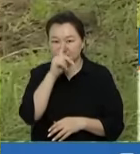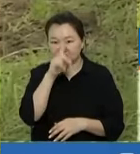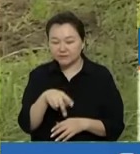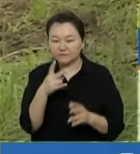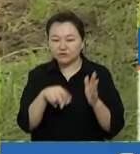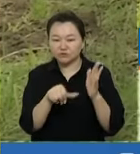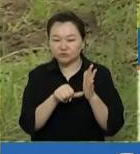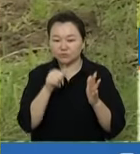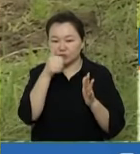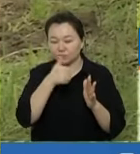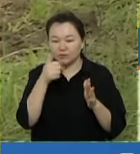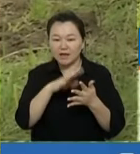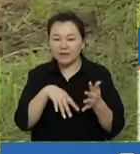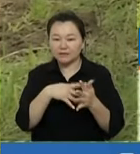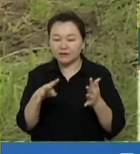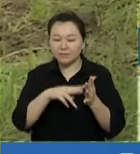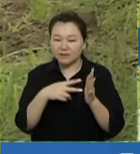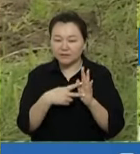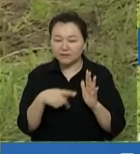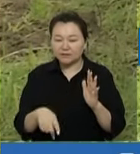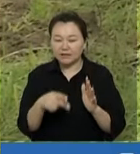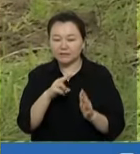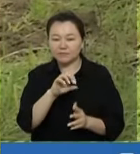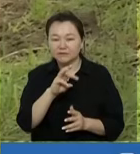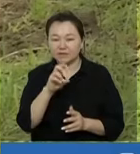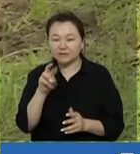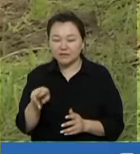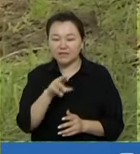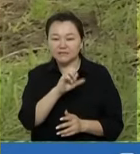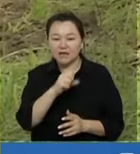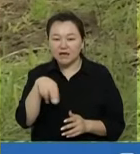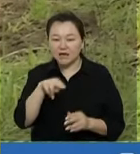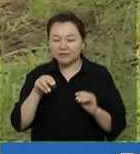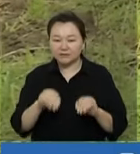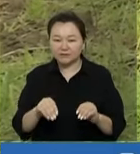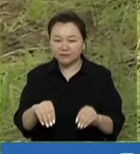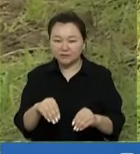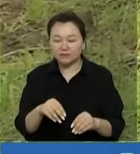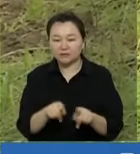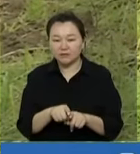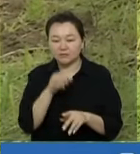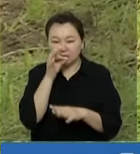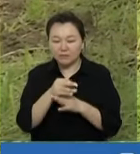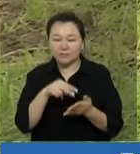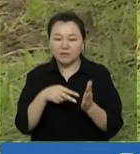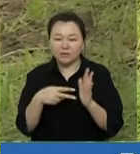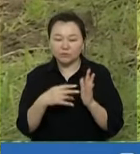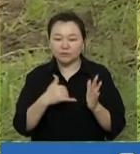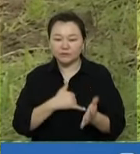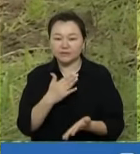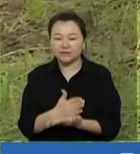жылы бізде календарының планымен бұл жерге демонстрационы сат отырғызуға, бұл айтқан кезде жоспарымыз бар.